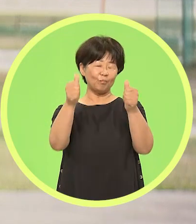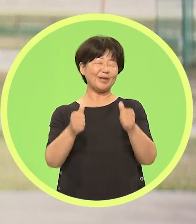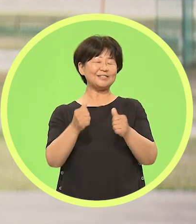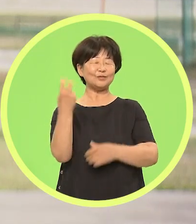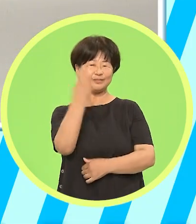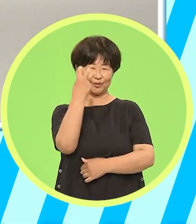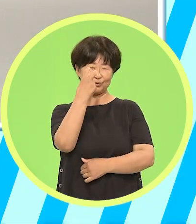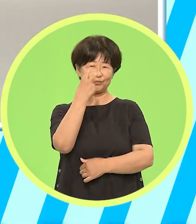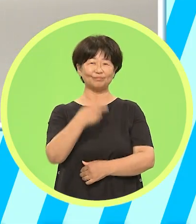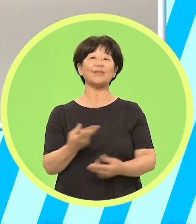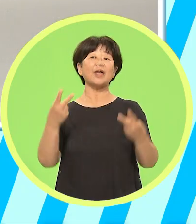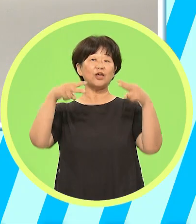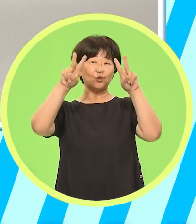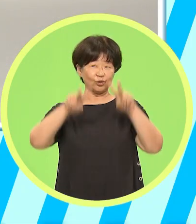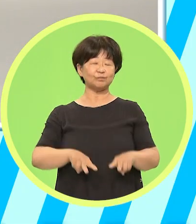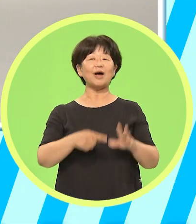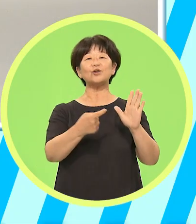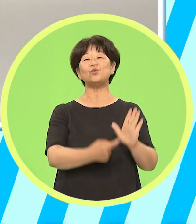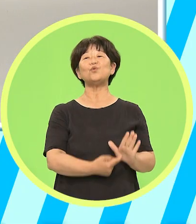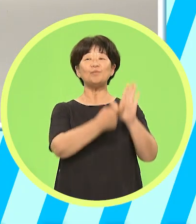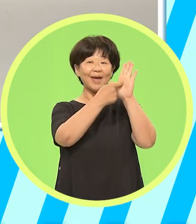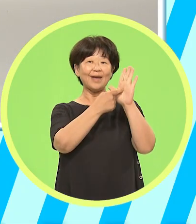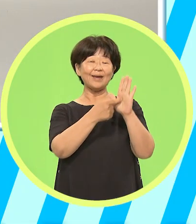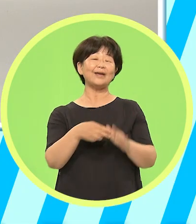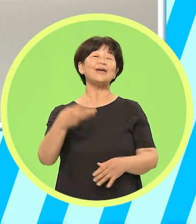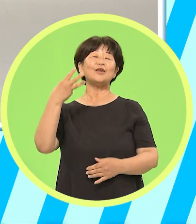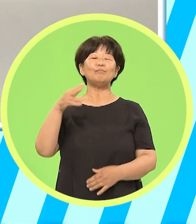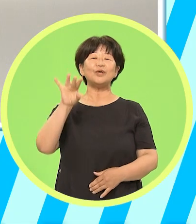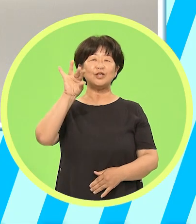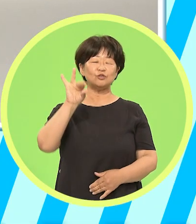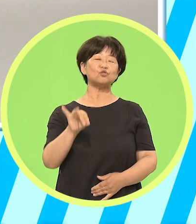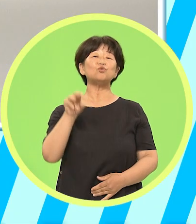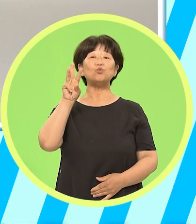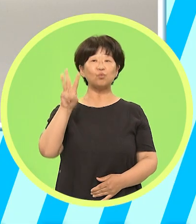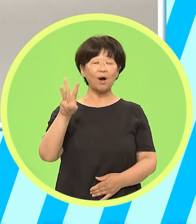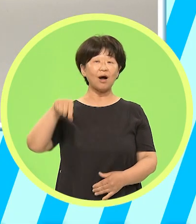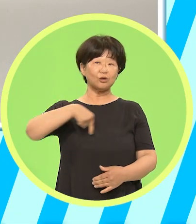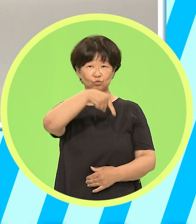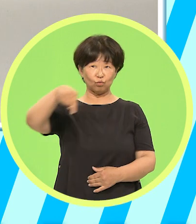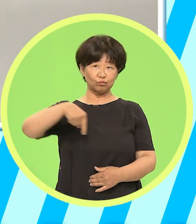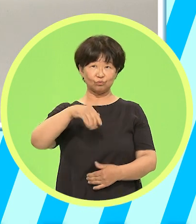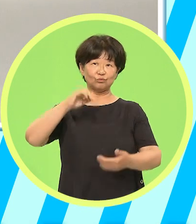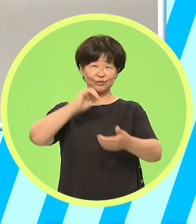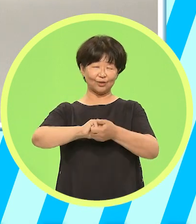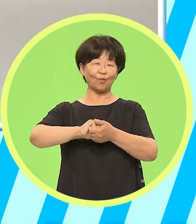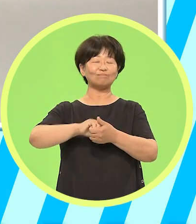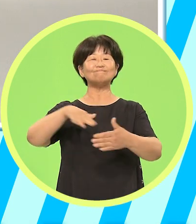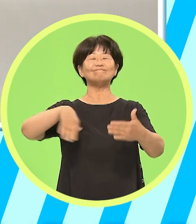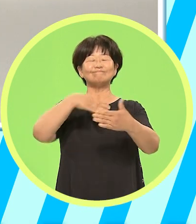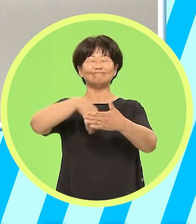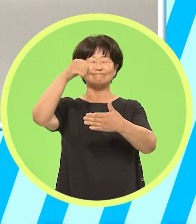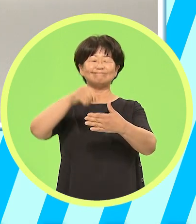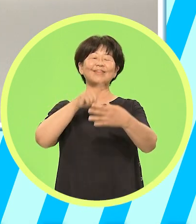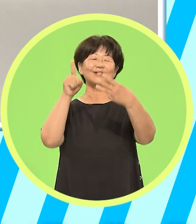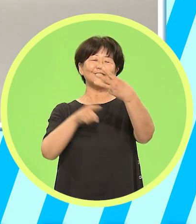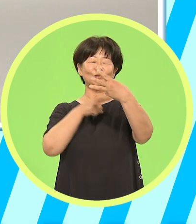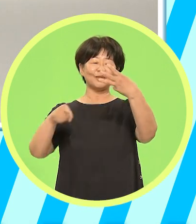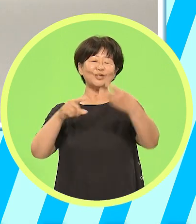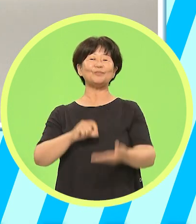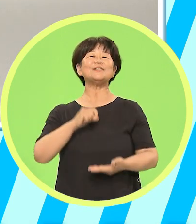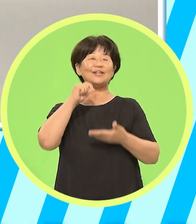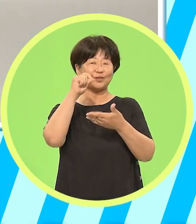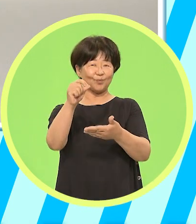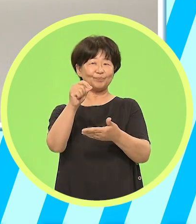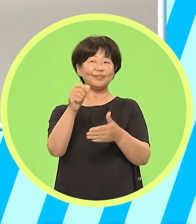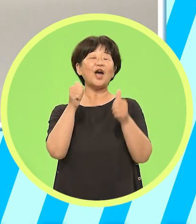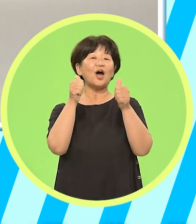チェック。 ザ・広島ブランド認定特産品の中から三つ葉ソース3種セットを抽選で3名の方にプレゼ